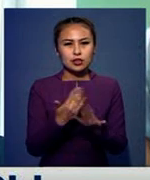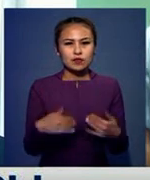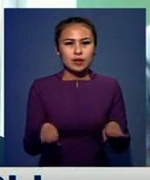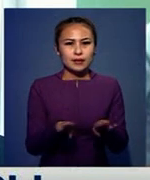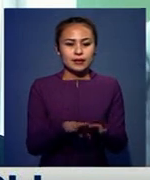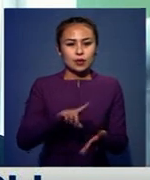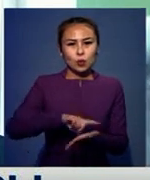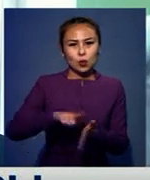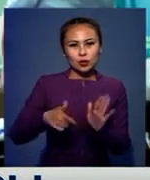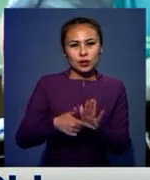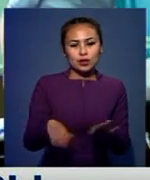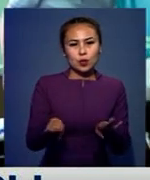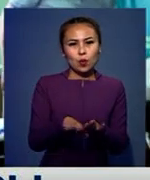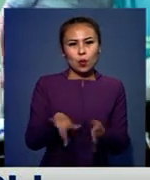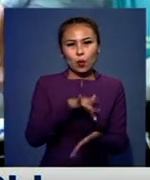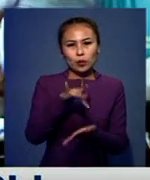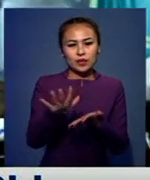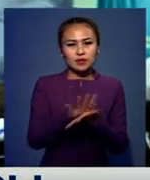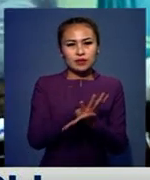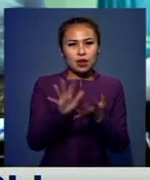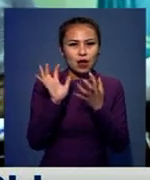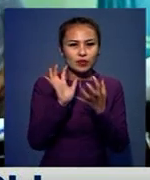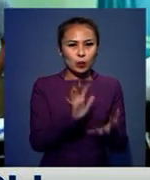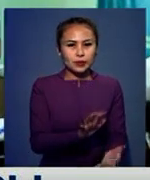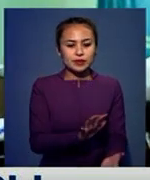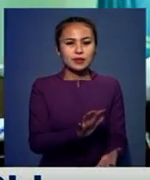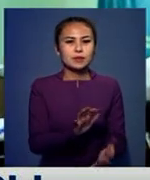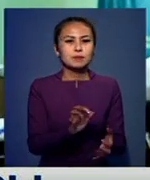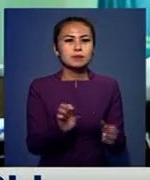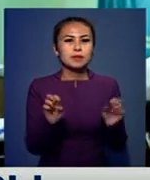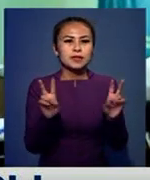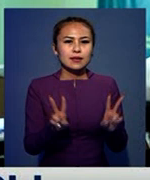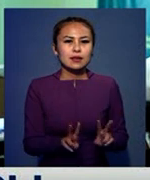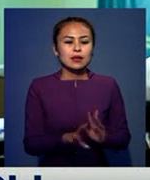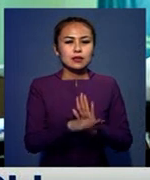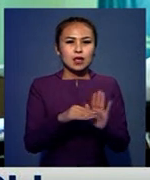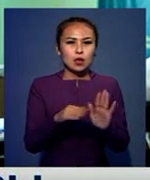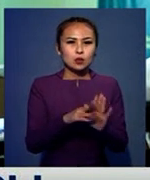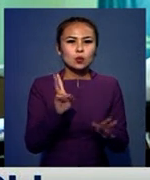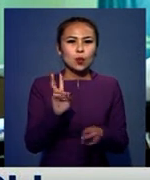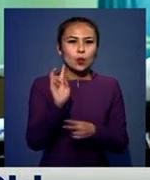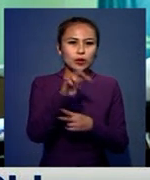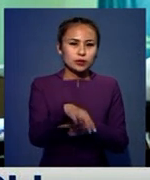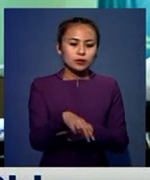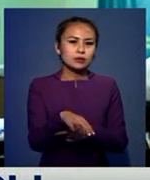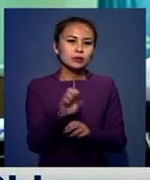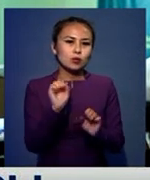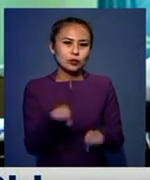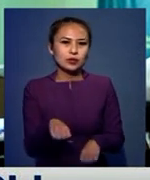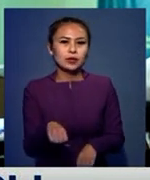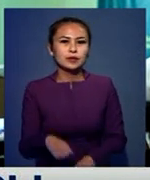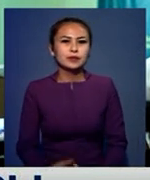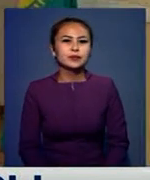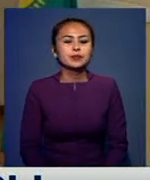дачный участоктерден қазіргі кезде қалада тегін автобустар, маршруттар ашылды. Олар дейтін сайлаушыларға келіп дауыс беруіне мүмкіндік жасап